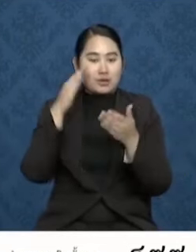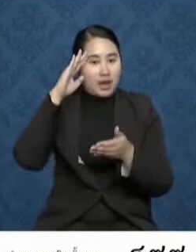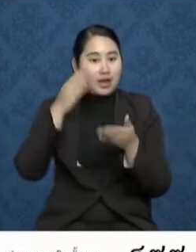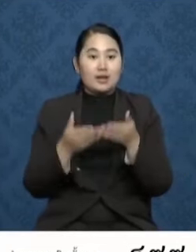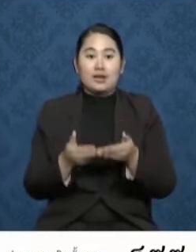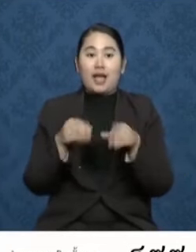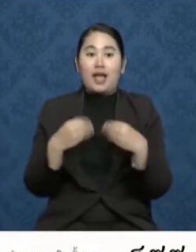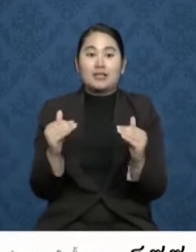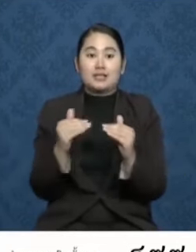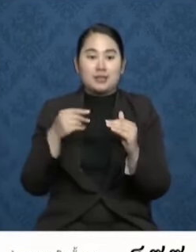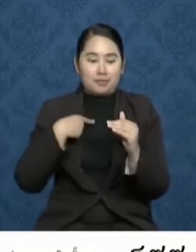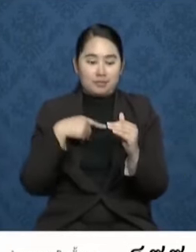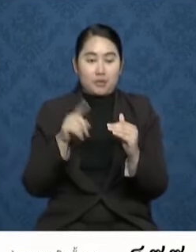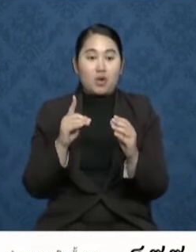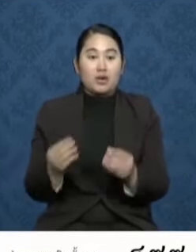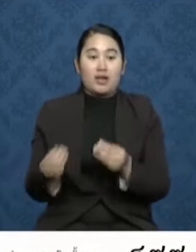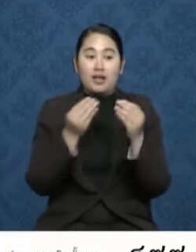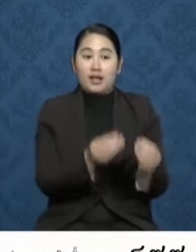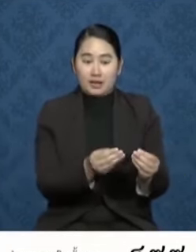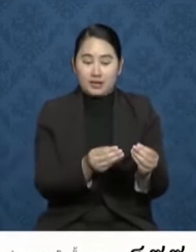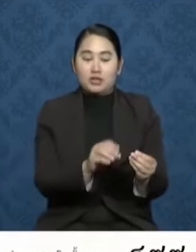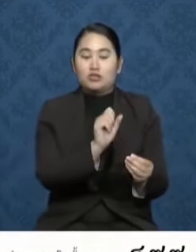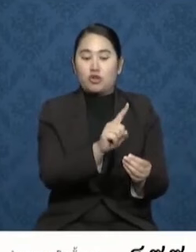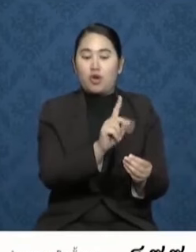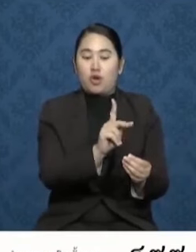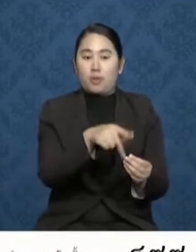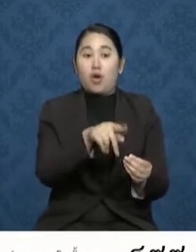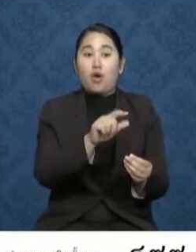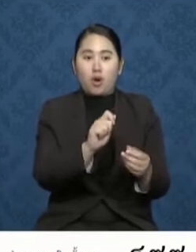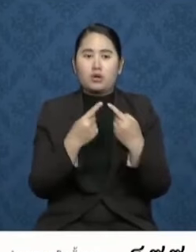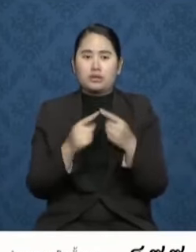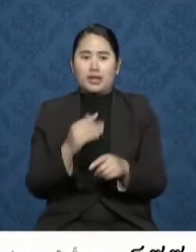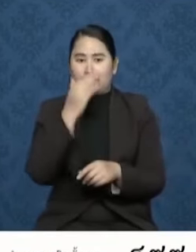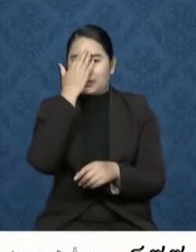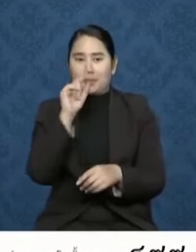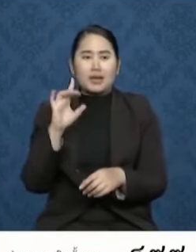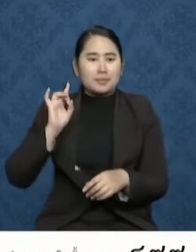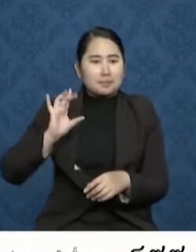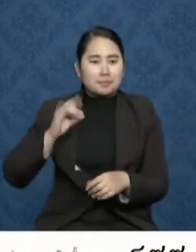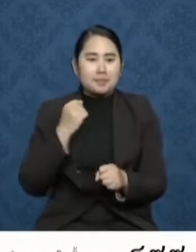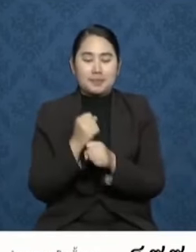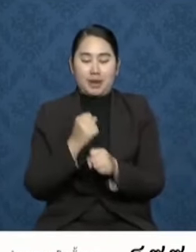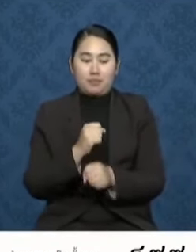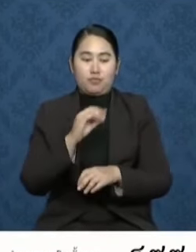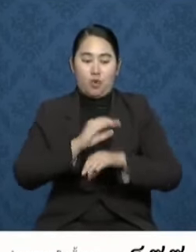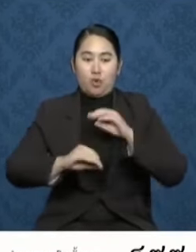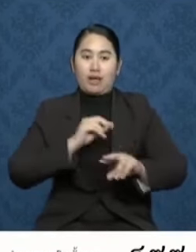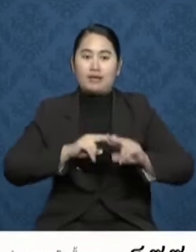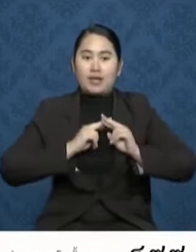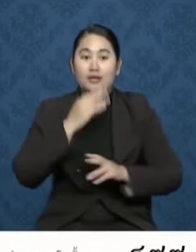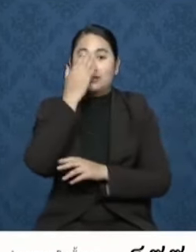มอบสิทธิการใช้ประโยชน์คืนให้กับสกพอยู่แล้วแต่จะดันทุรังเป็นผู้รับผิดชอบดำเนินโครงการ